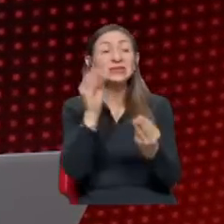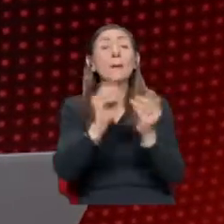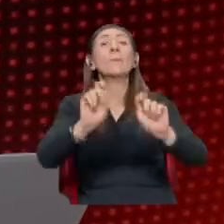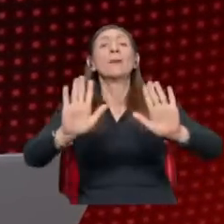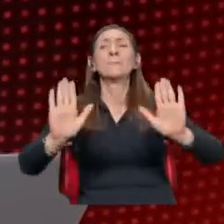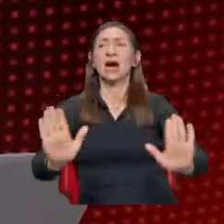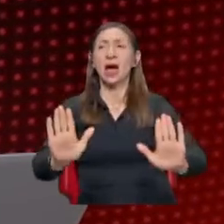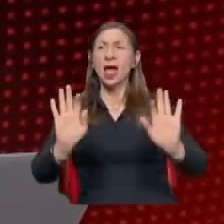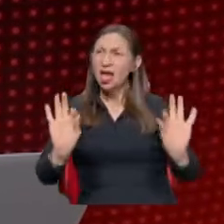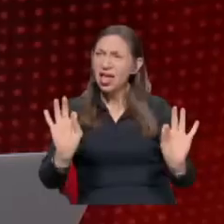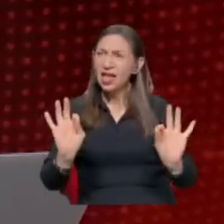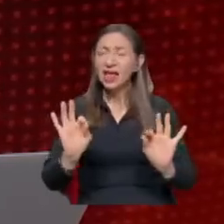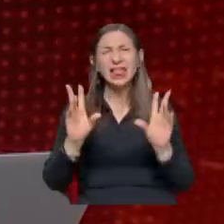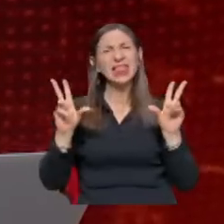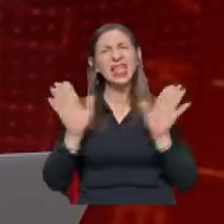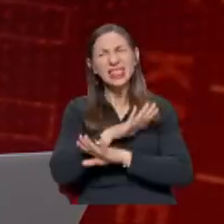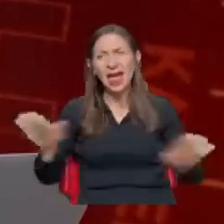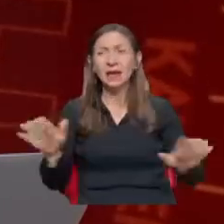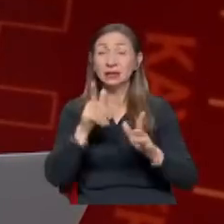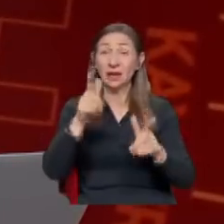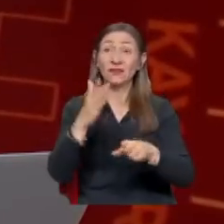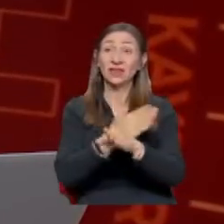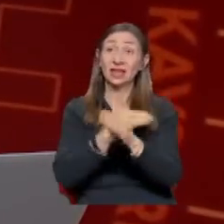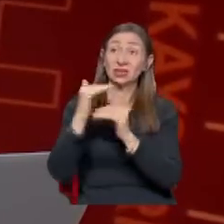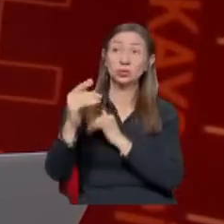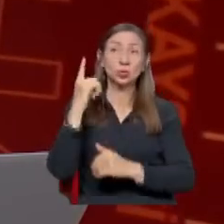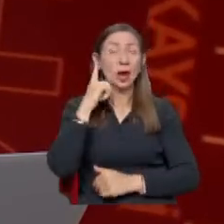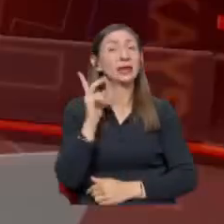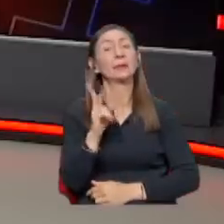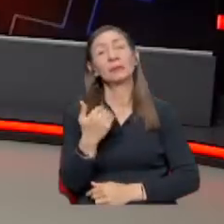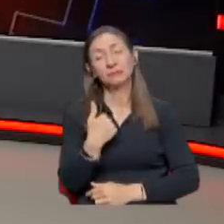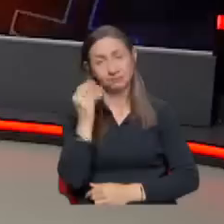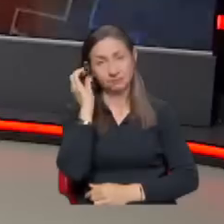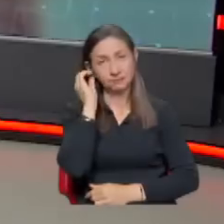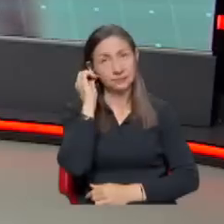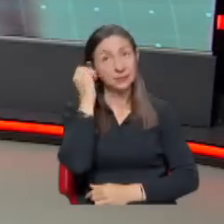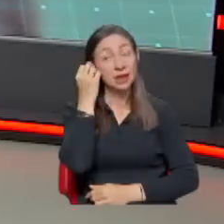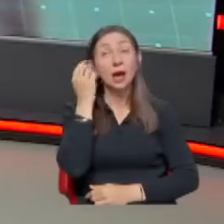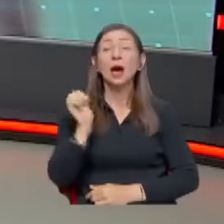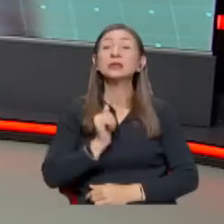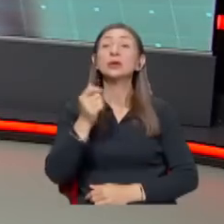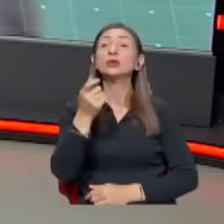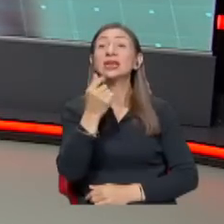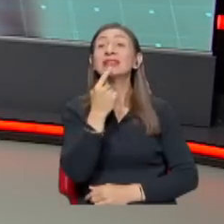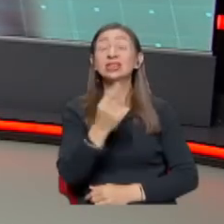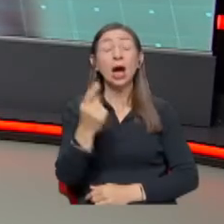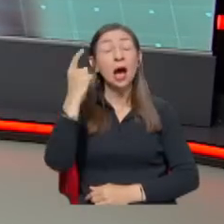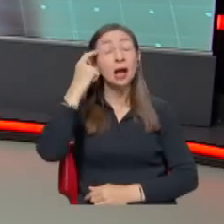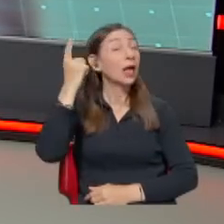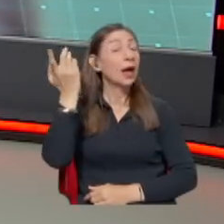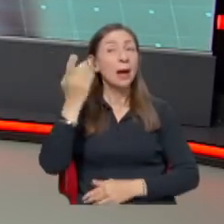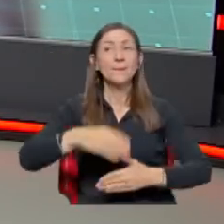zam yapmasınlar yeter diyen vatandaşları duyar gibiyim. Asgari ücret denilince